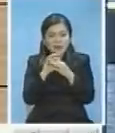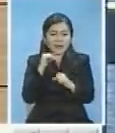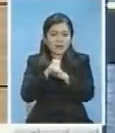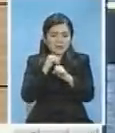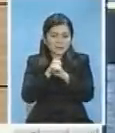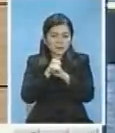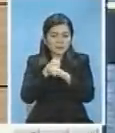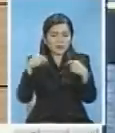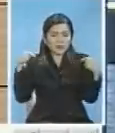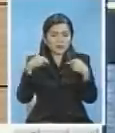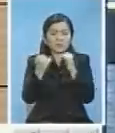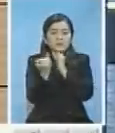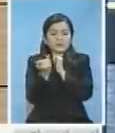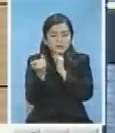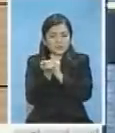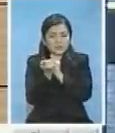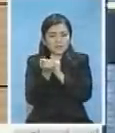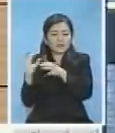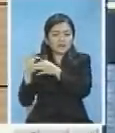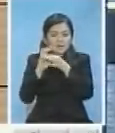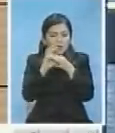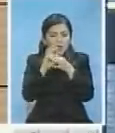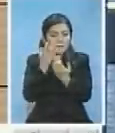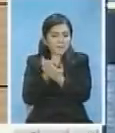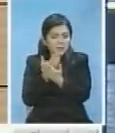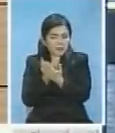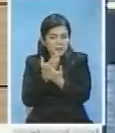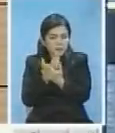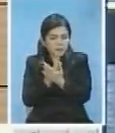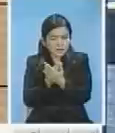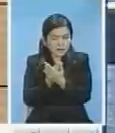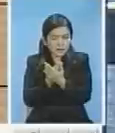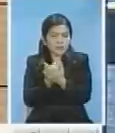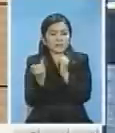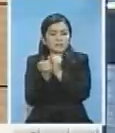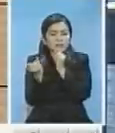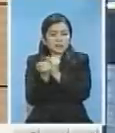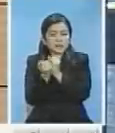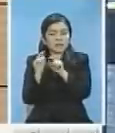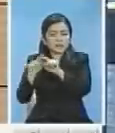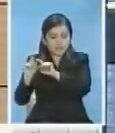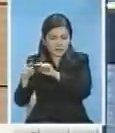เกิดขึ้นจากผู้มีอำนาจหน้าที่ในการบริหารราชการแผ่นดินเ